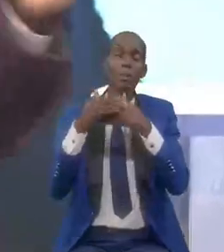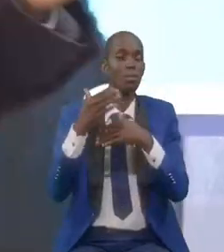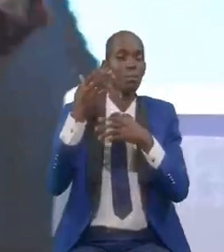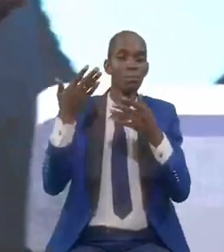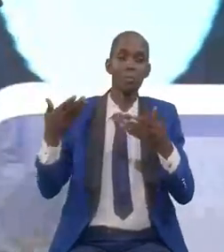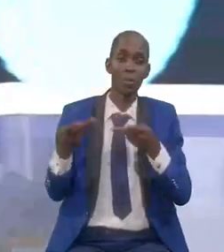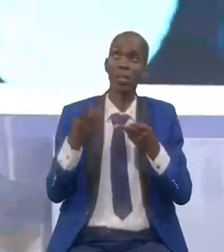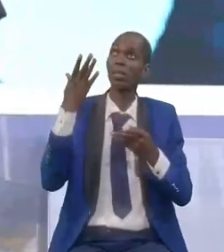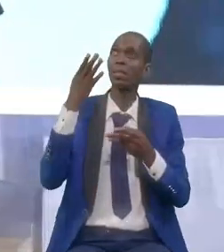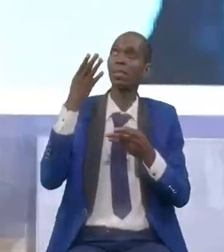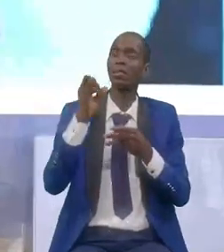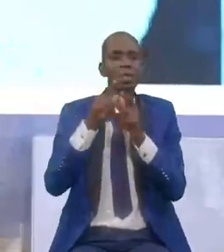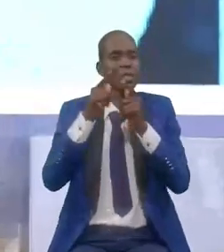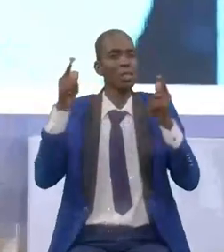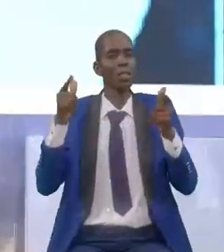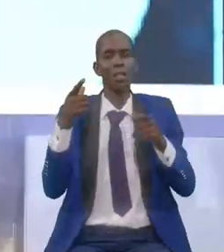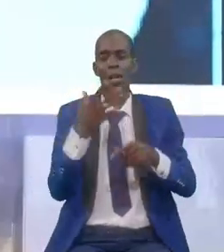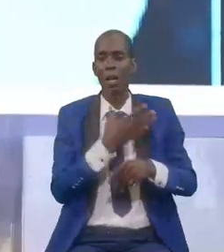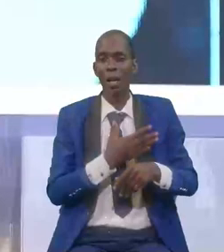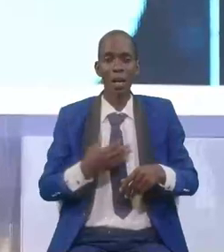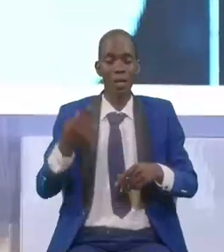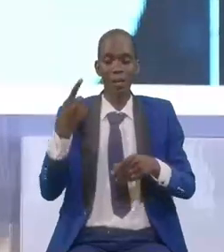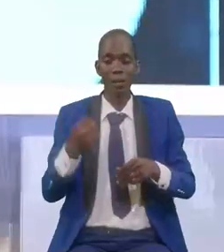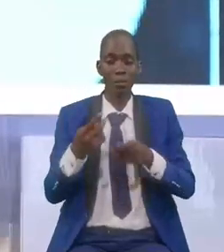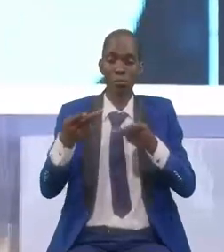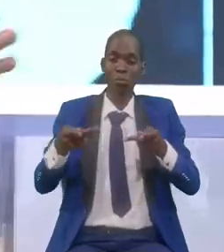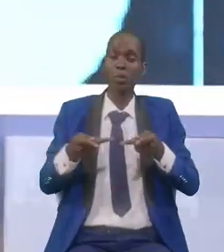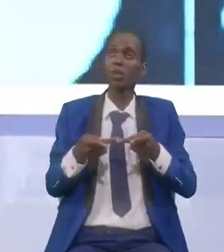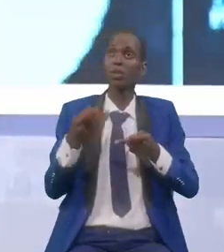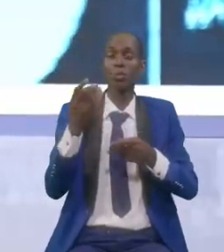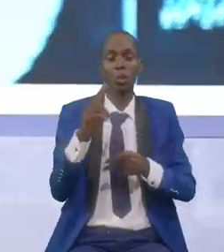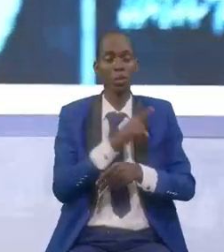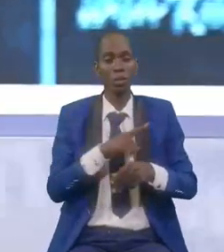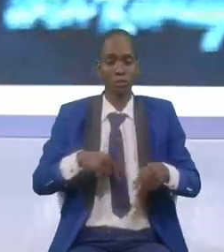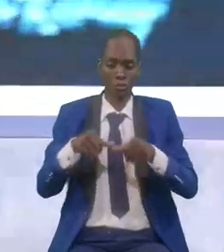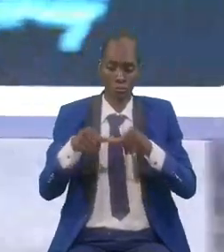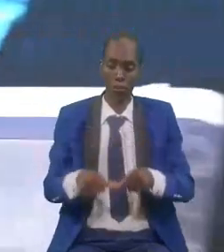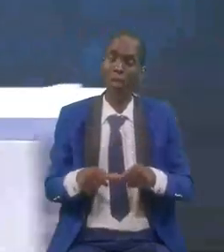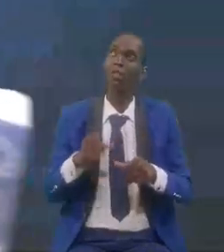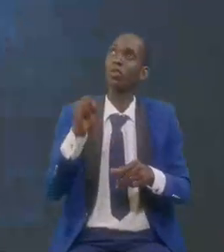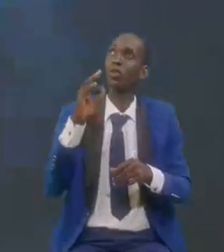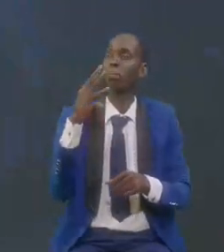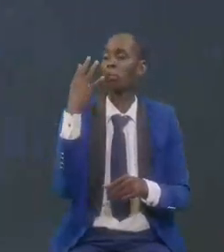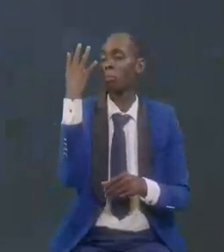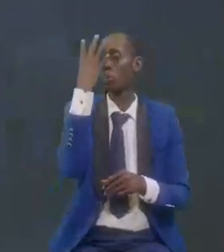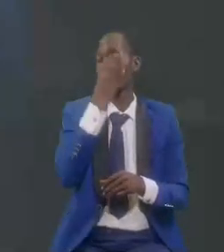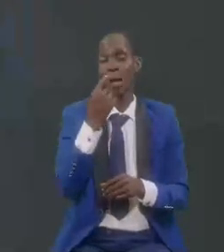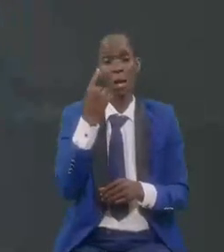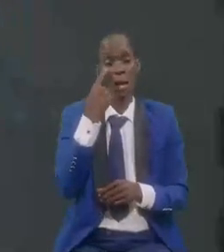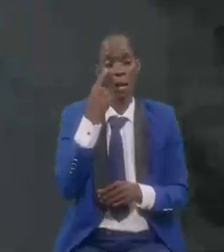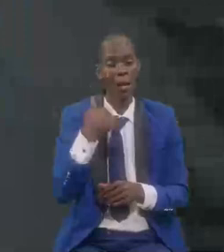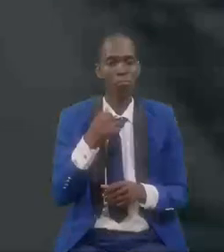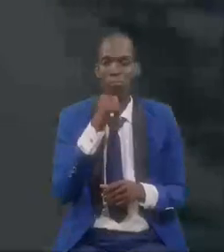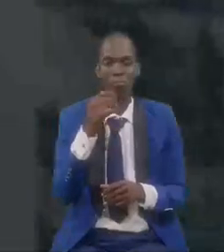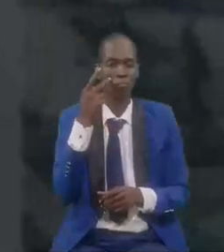grand et la demeure, l'habitation du Seigneur si merveilleuse. L'œil n'a